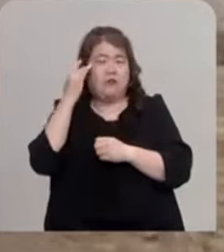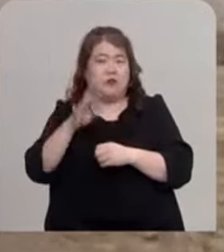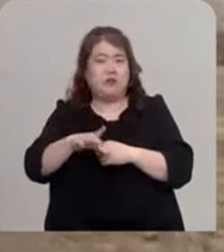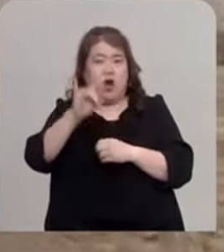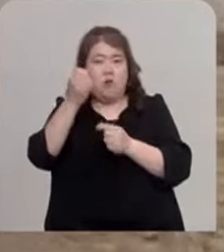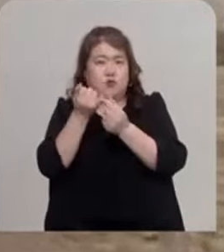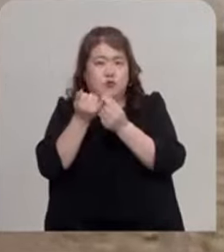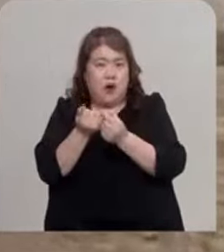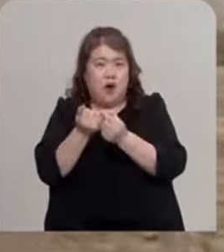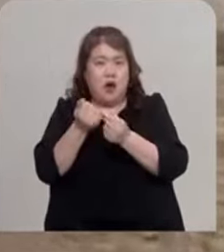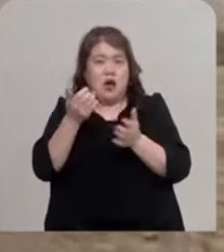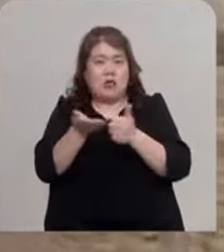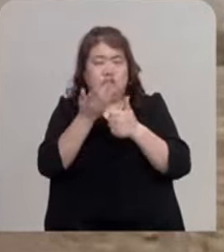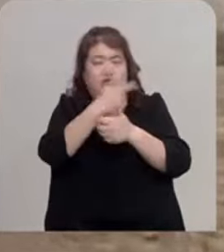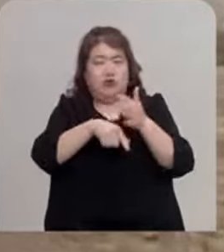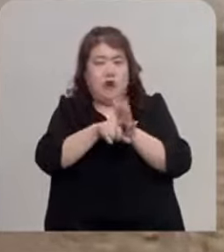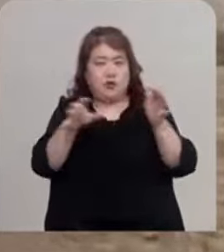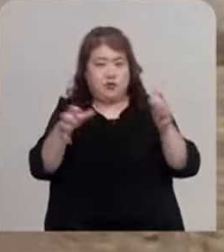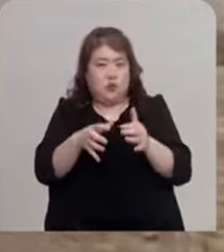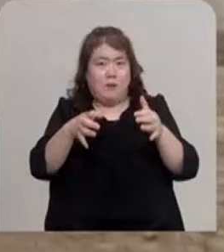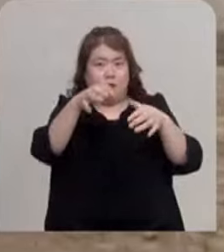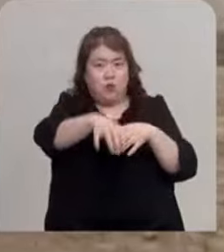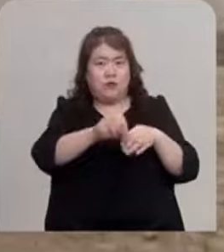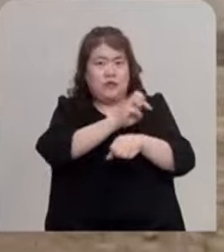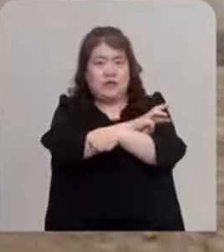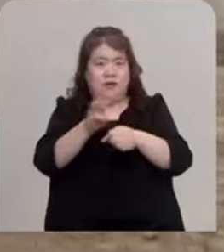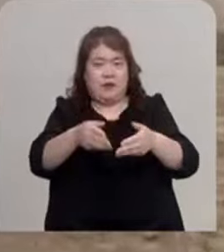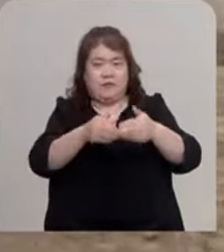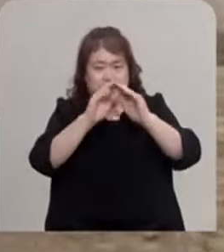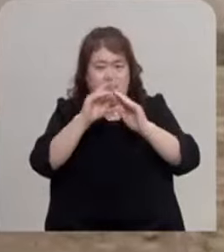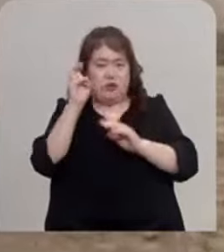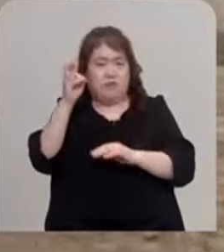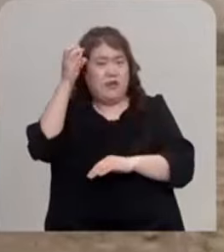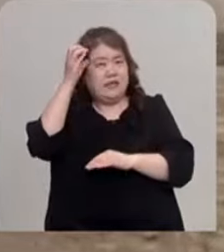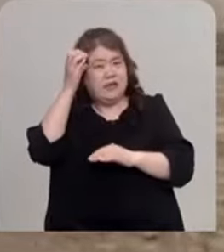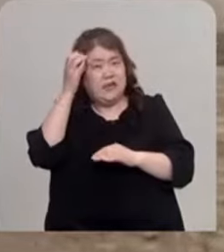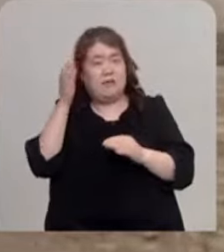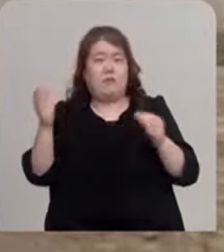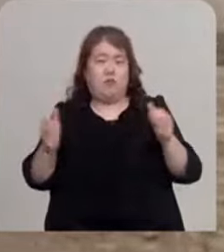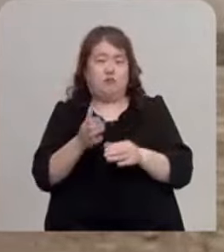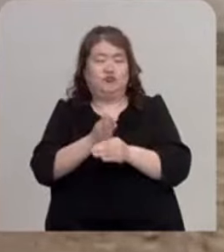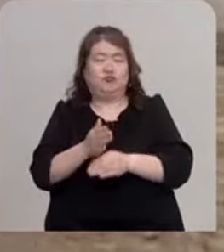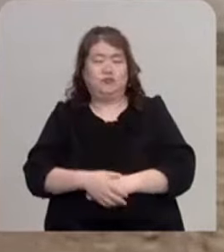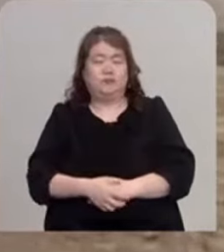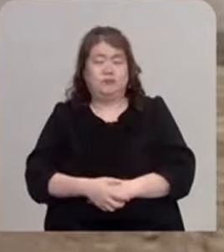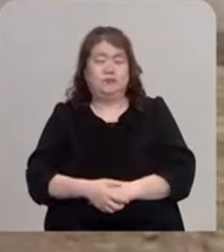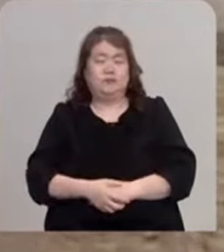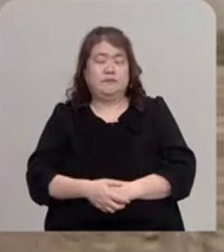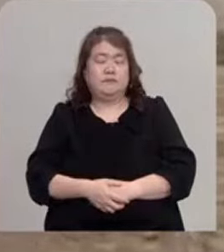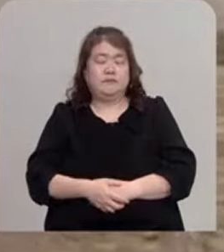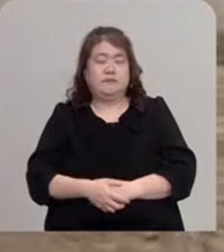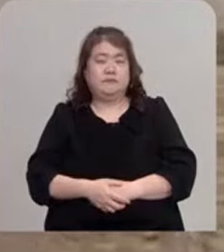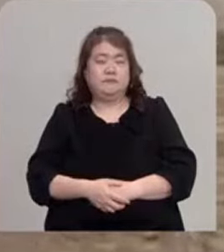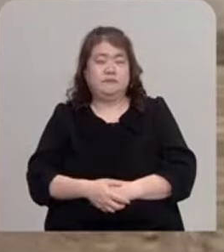종자를 위한 종합처리 시설이 새만금에 들어설 전망이어서 기대를 모으고 있습니다 조경모